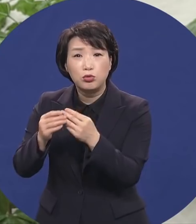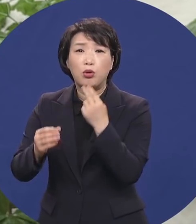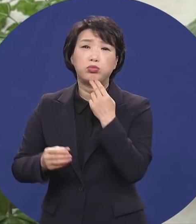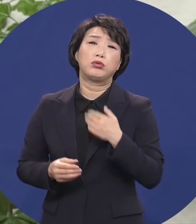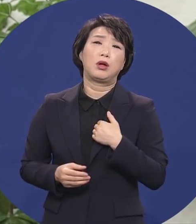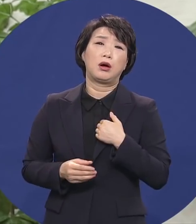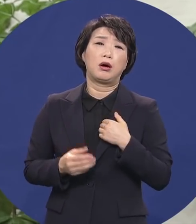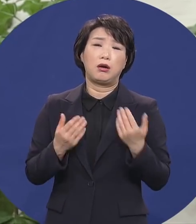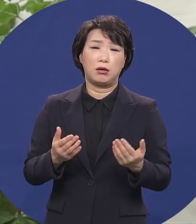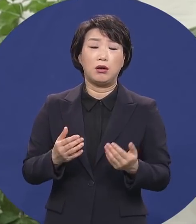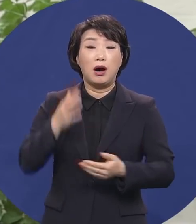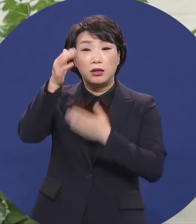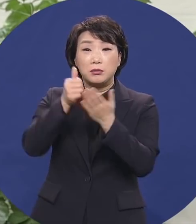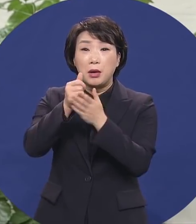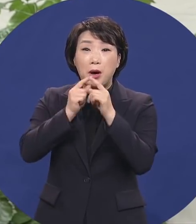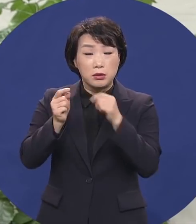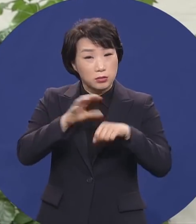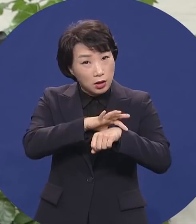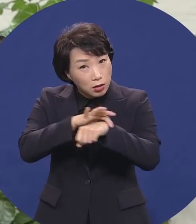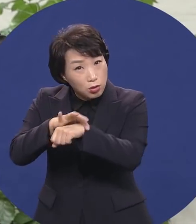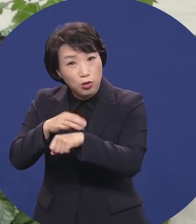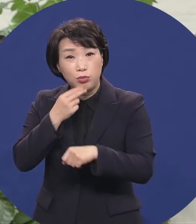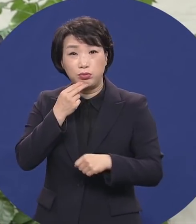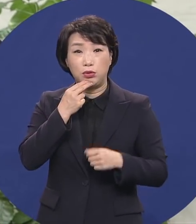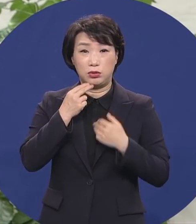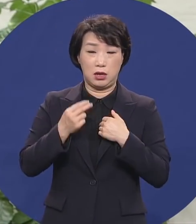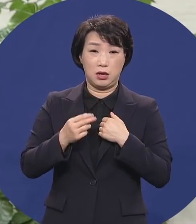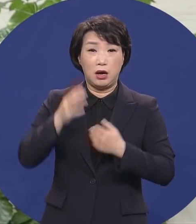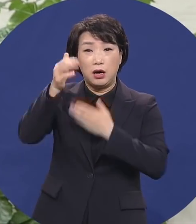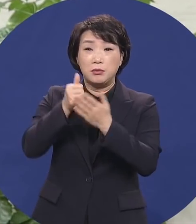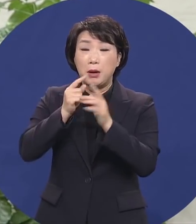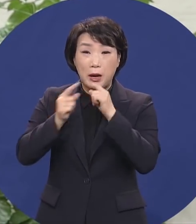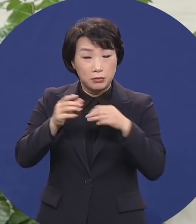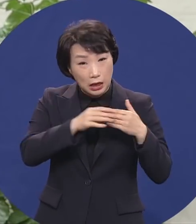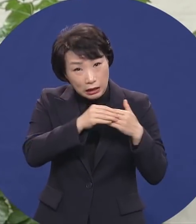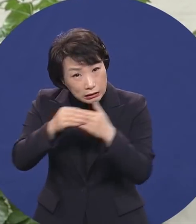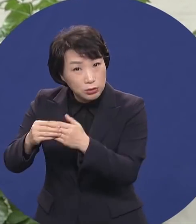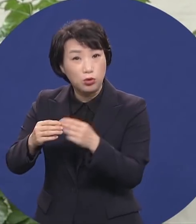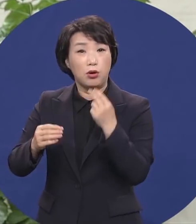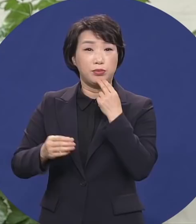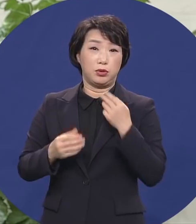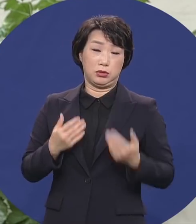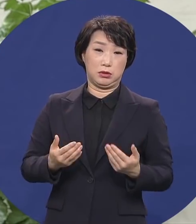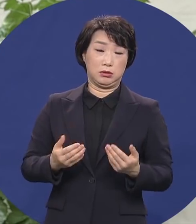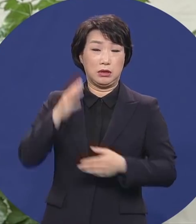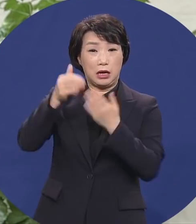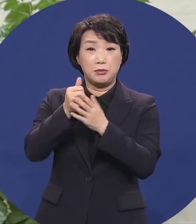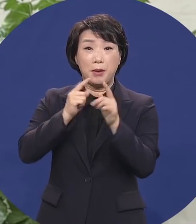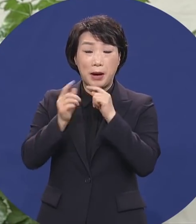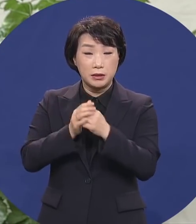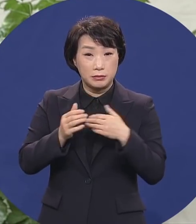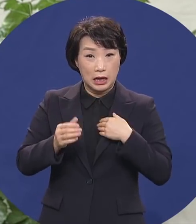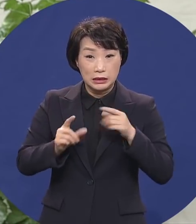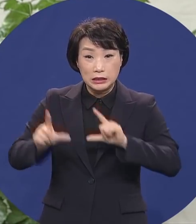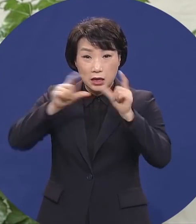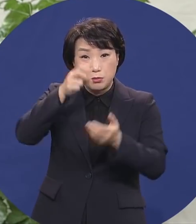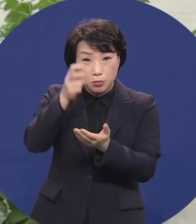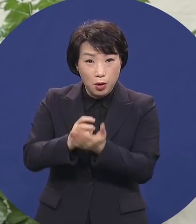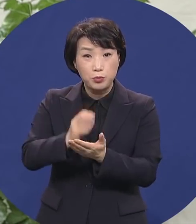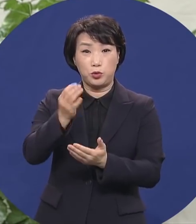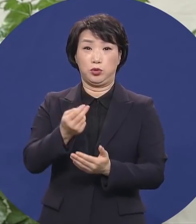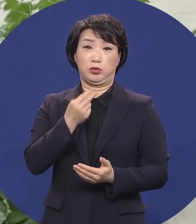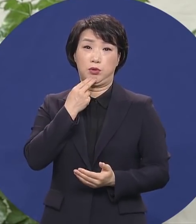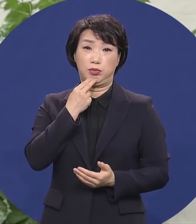않아. 그 말씀이 리더가 되지 않아. 그 말씀이 끌고 다니질 않아. 그 말씀이 나를 사는 법이 되지